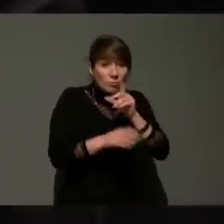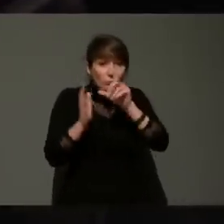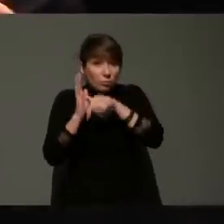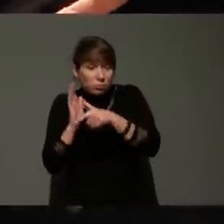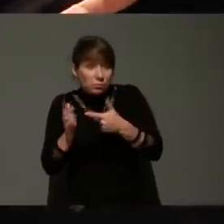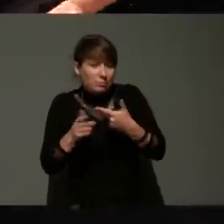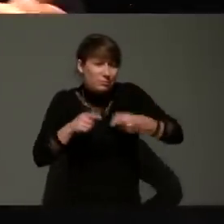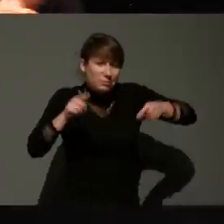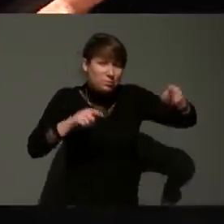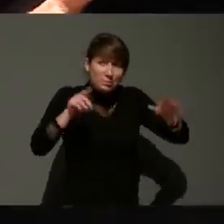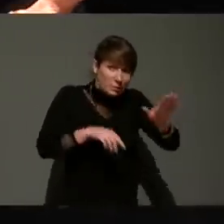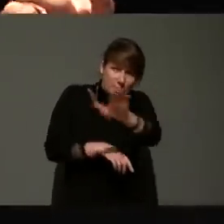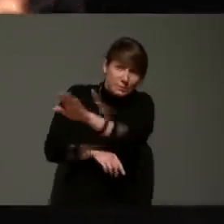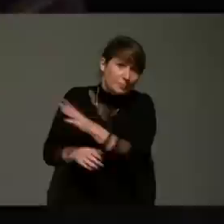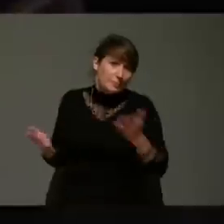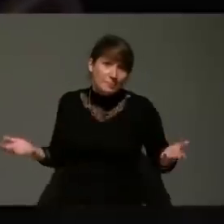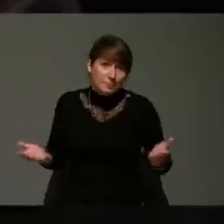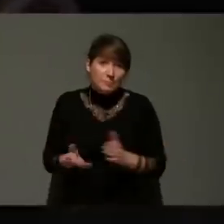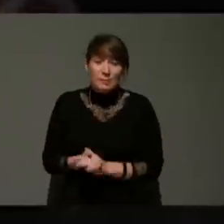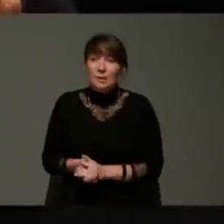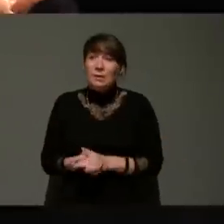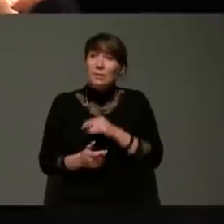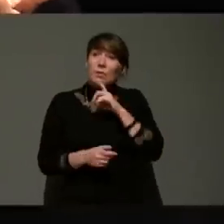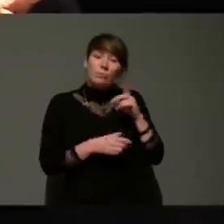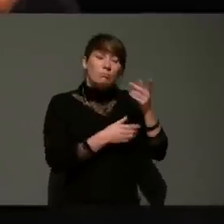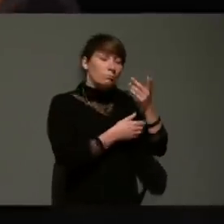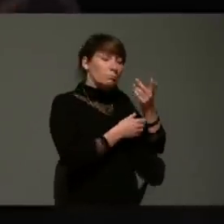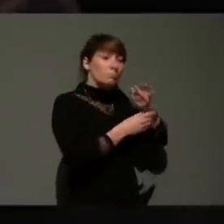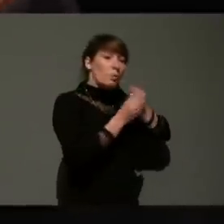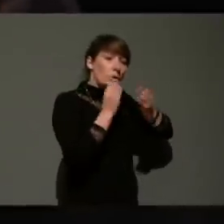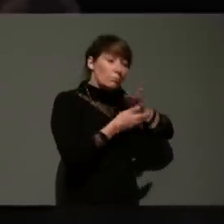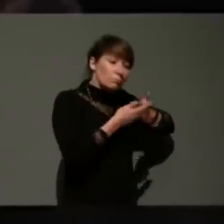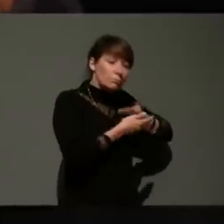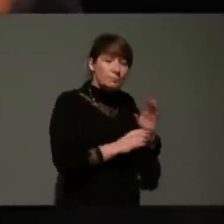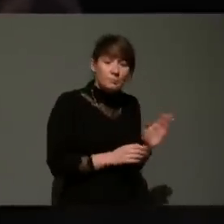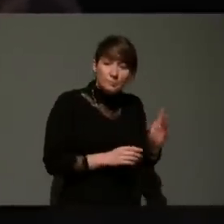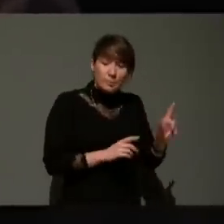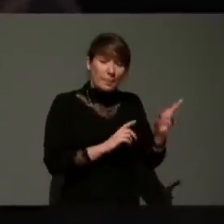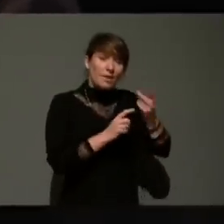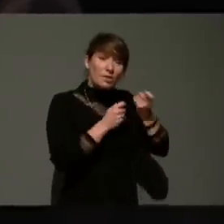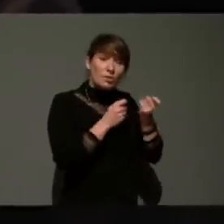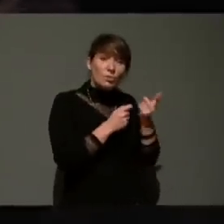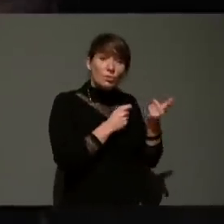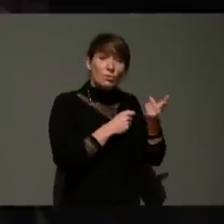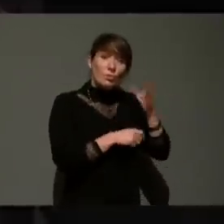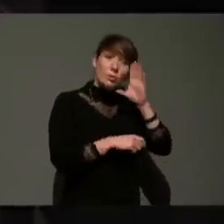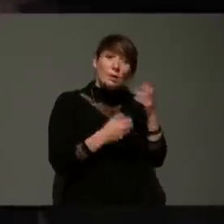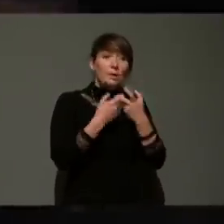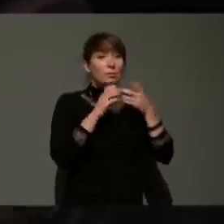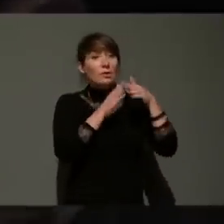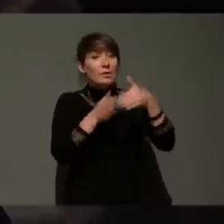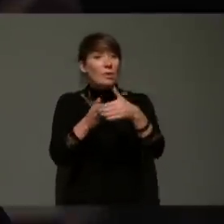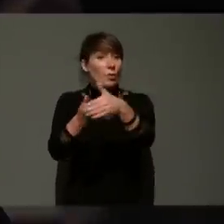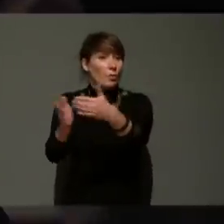c'est... Et on en parlait à table tout à l'heure, mais la gestion du sommeil, par exemple, des navigateurs, là, ils